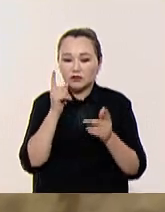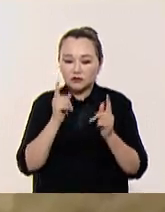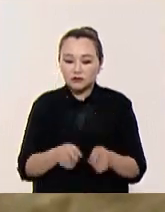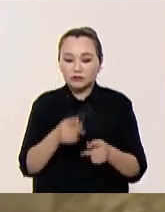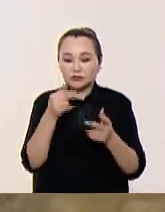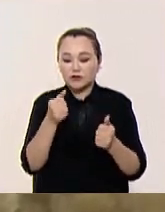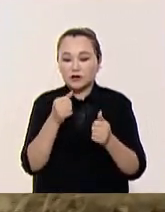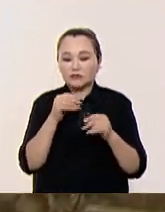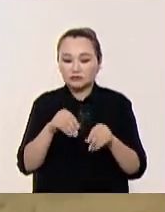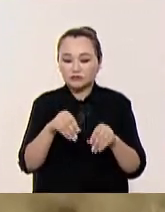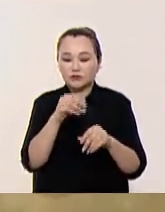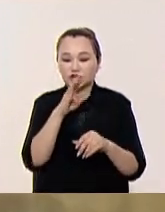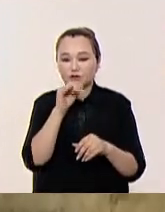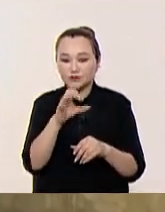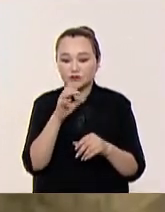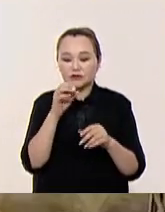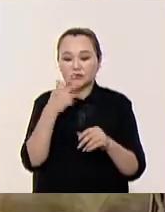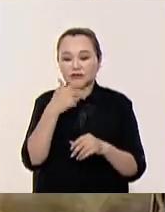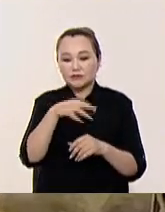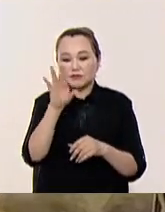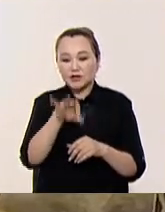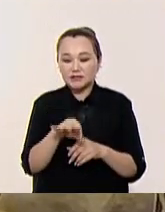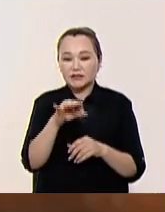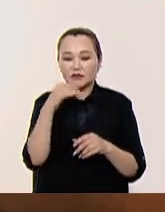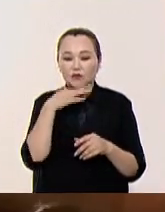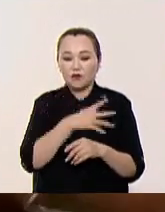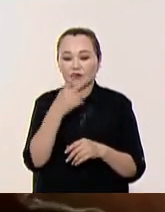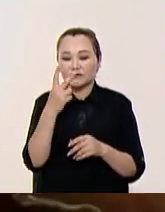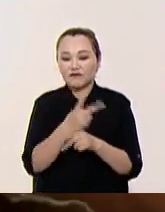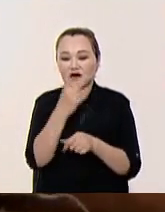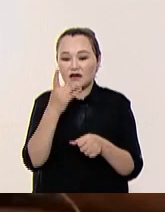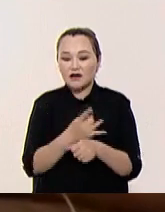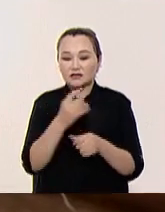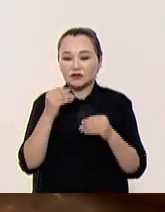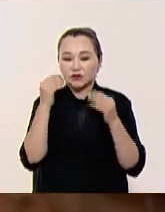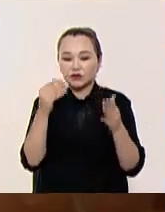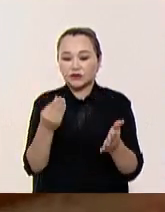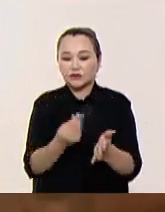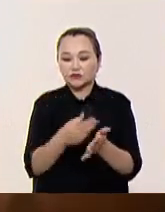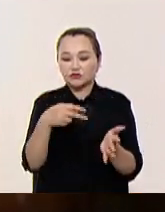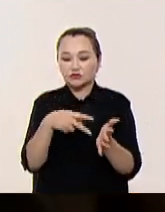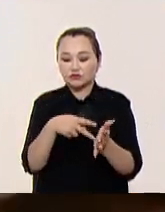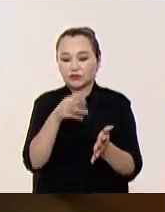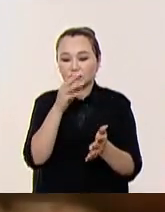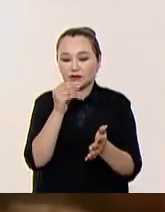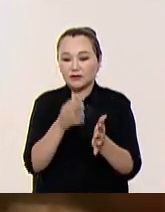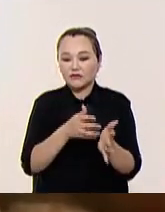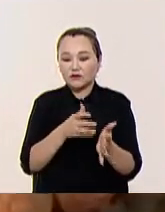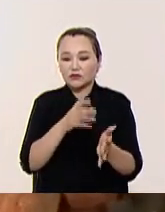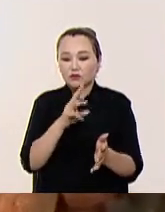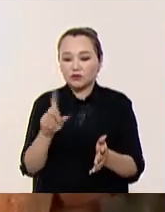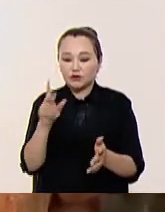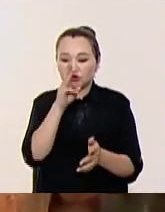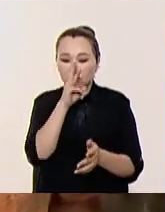азық-түлікпен көкөніс және жеміс-жидек құны кемі 30%-ға көбі 2 есеге қымбаттап кеткенін айтады. Айлығы шайлығына жетпей жүрген көп